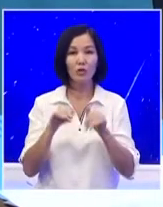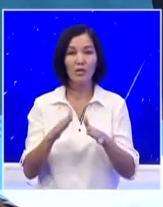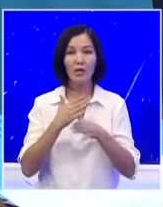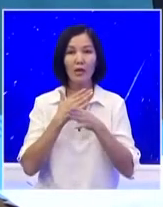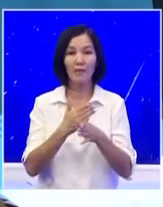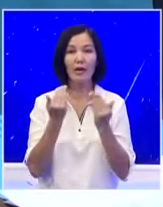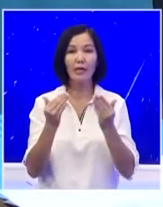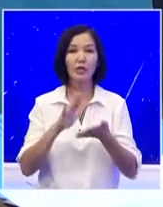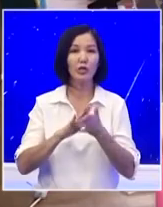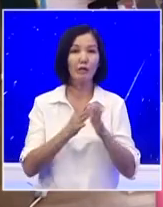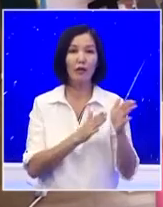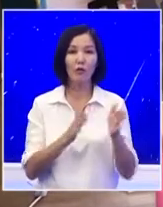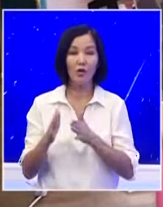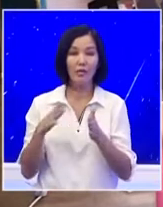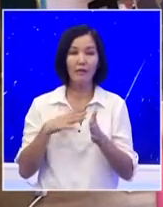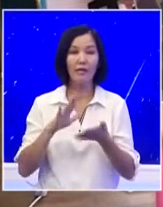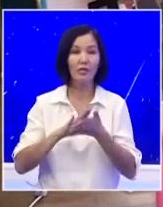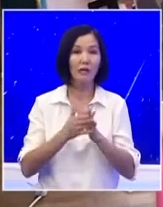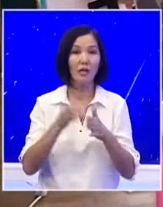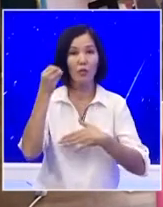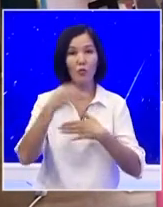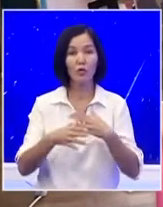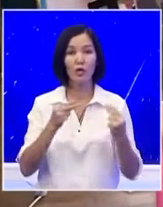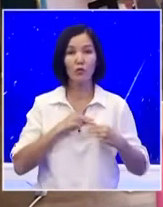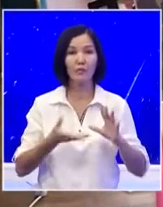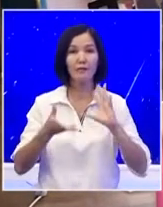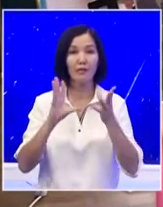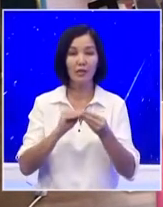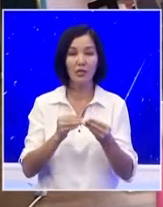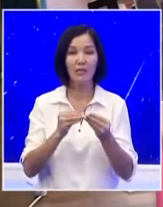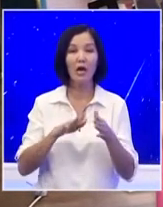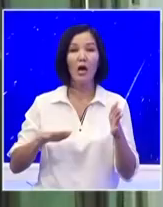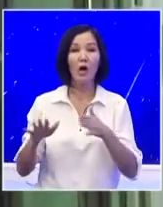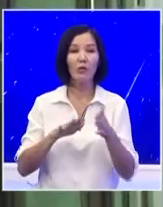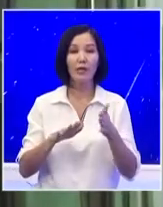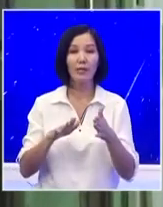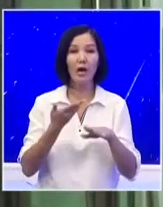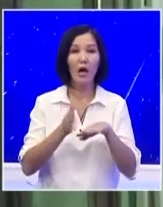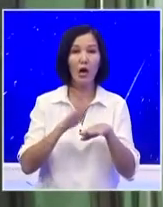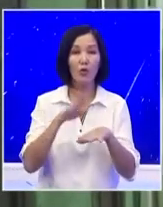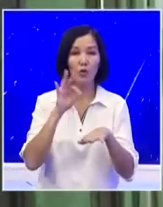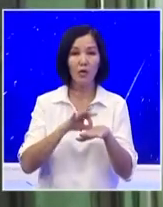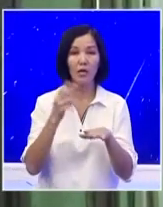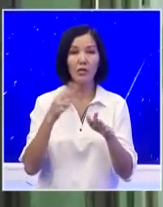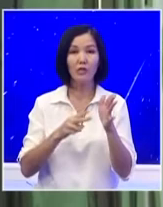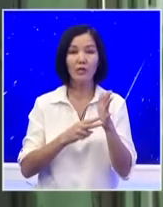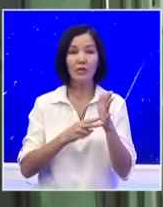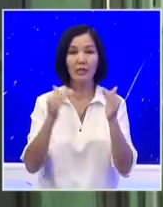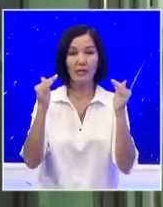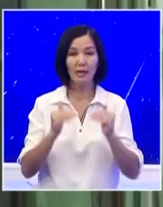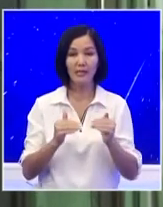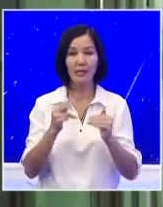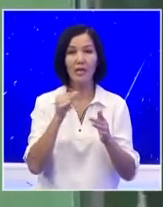қазір өңірде жағдай тұрақталды. Жағдаяттық орталық жұмысының нәтижесі. Аудандардағы ауыр науқастар саны 27-ге дейін азайды.